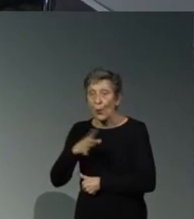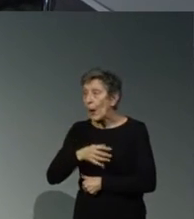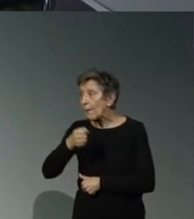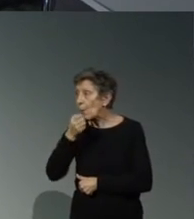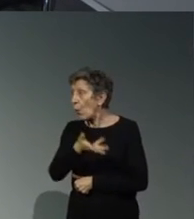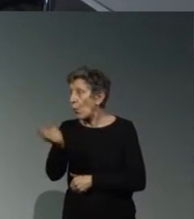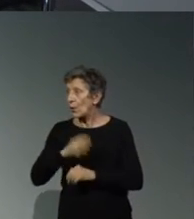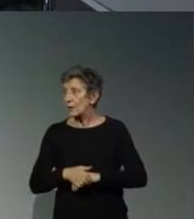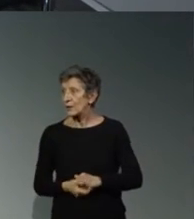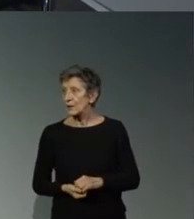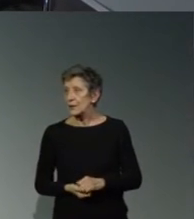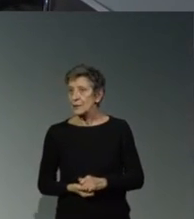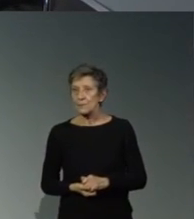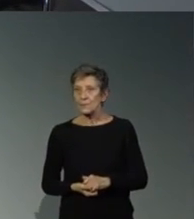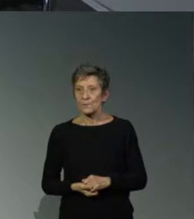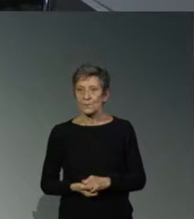passer. Ouais.